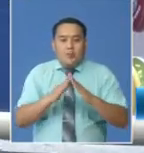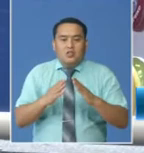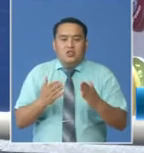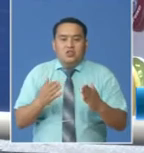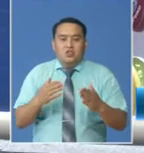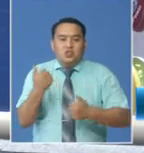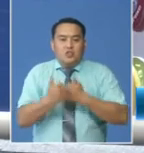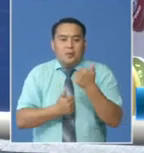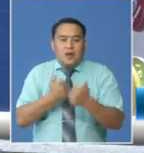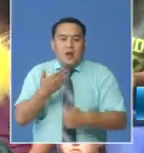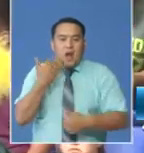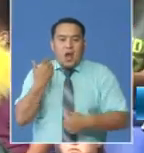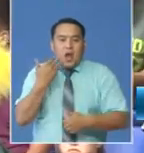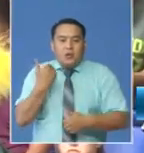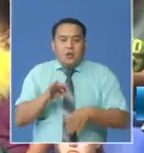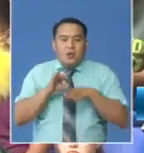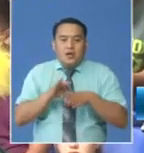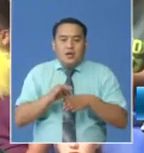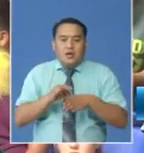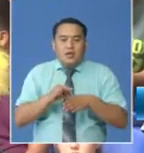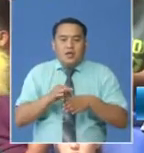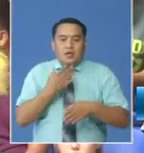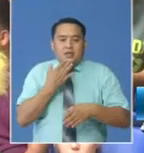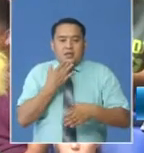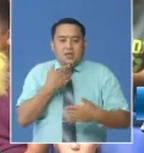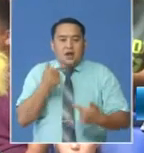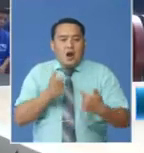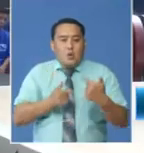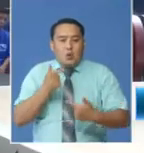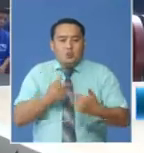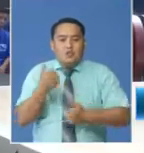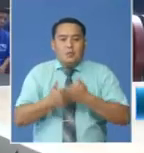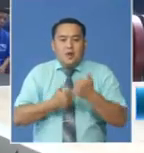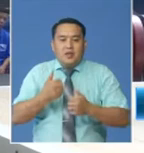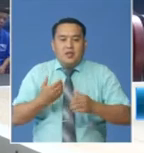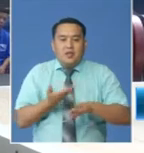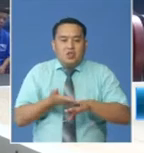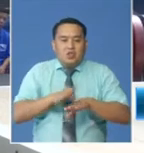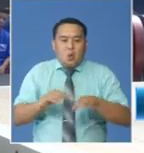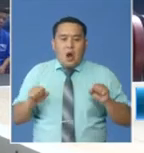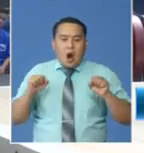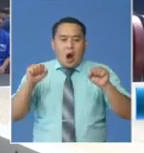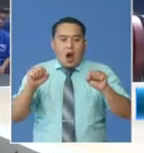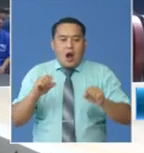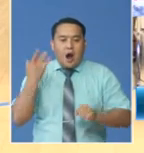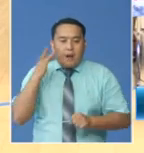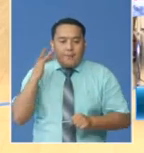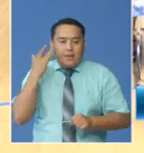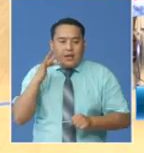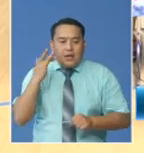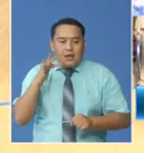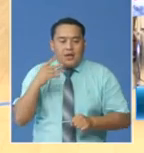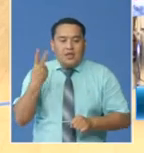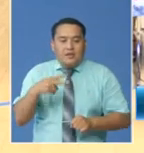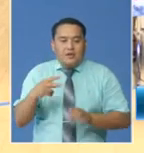чемпионате, тем легче им будет противостоять иностранным конкурентам. Напомним, чемпионат мира по тяжелой атлетике пройдет в США с